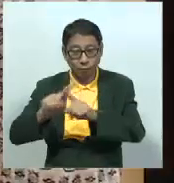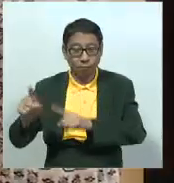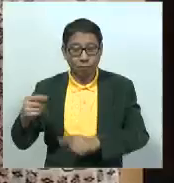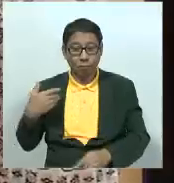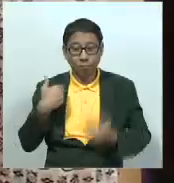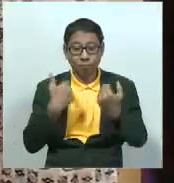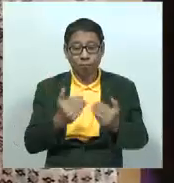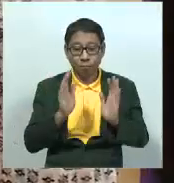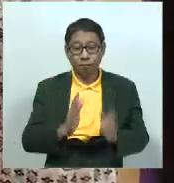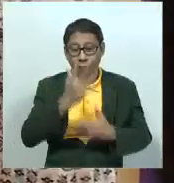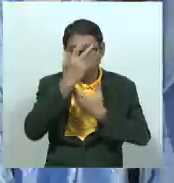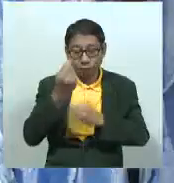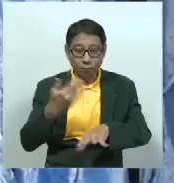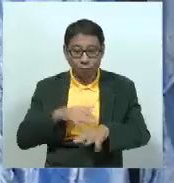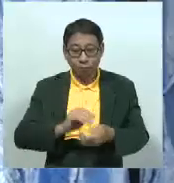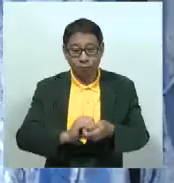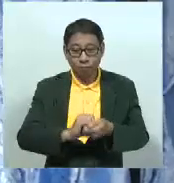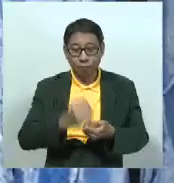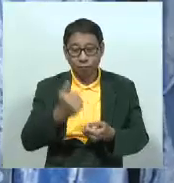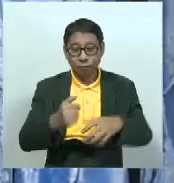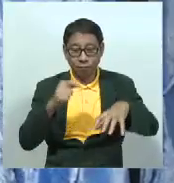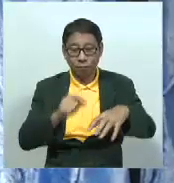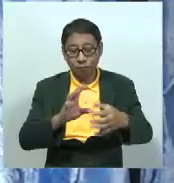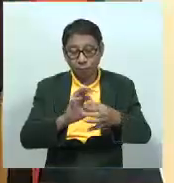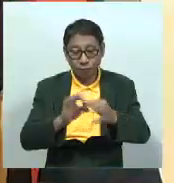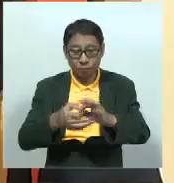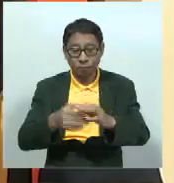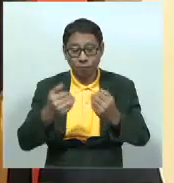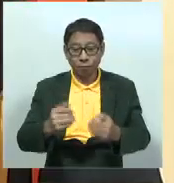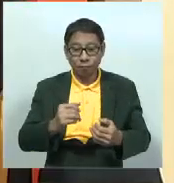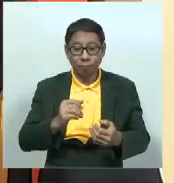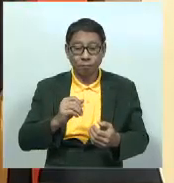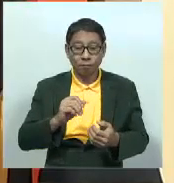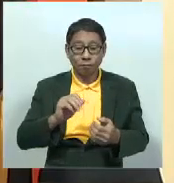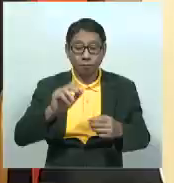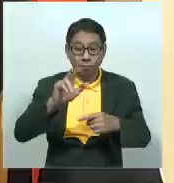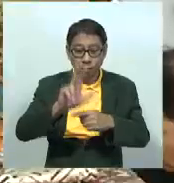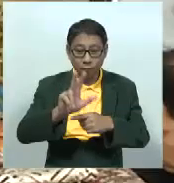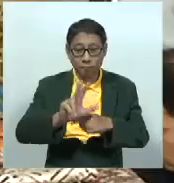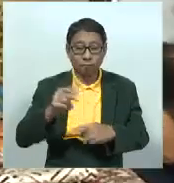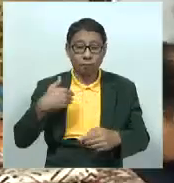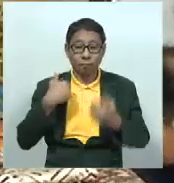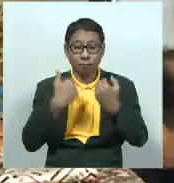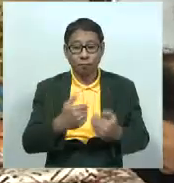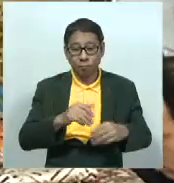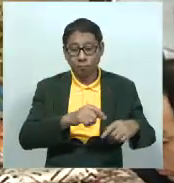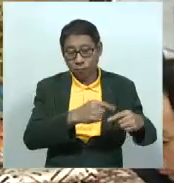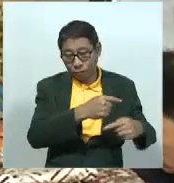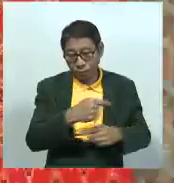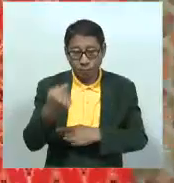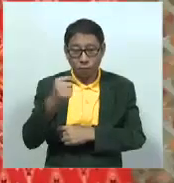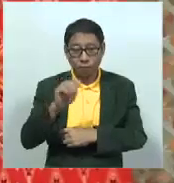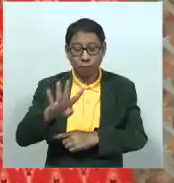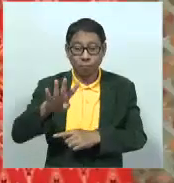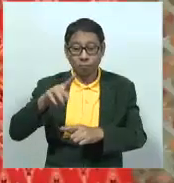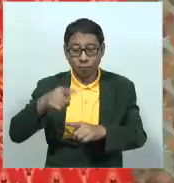รงผู้ที่สนใจสามารถเข้าร่วมงานได้ที่อาคารกีฬานิมิบุตรสนามกีฬาแห่งชาติเขตปทุมวันงานจัดไปจนถึงวันที่14ก